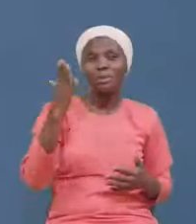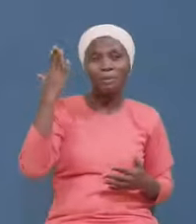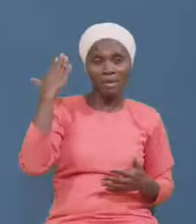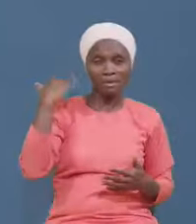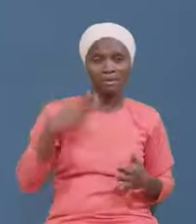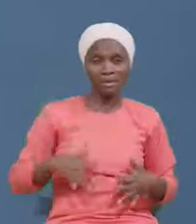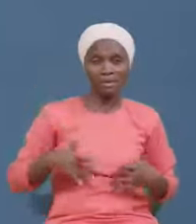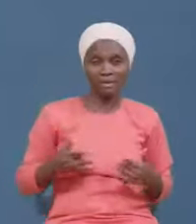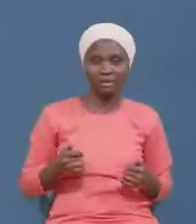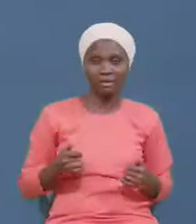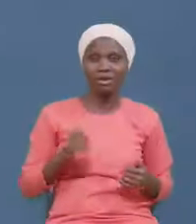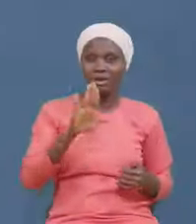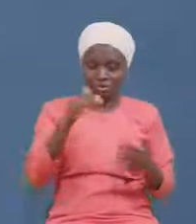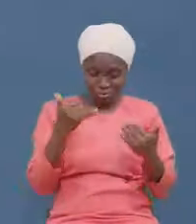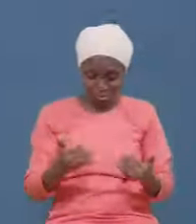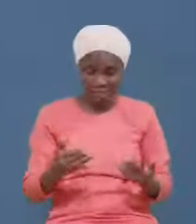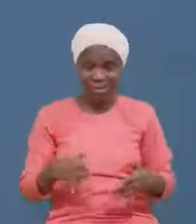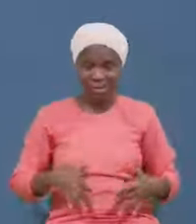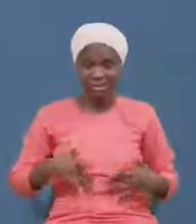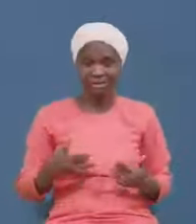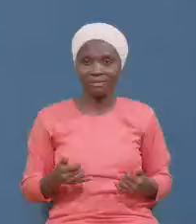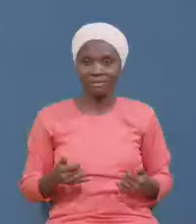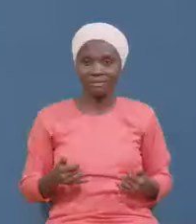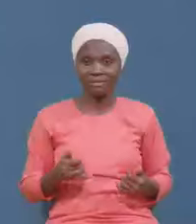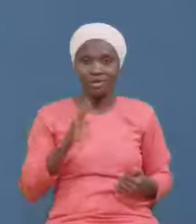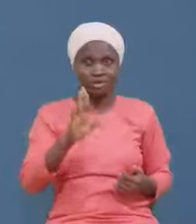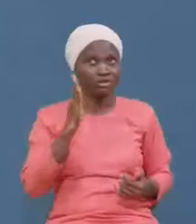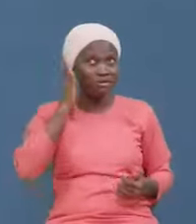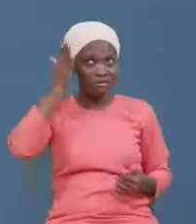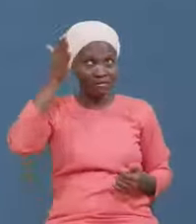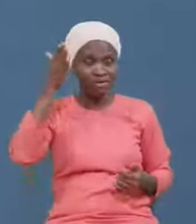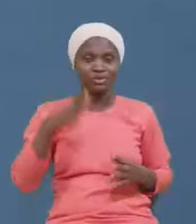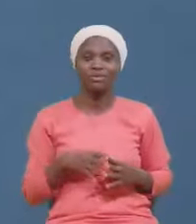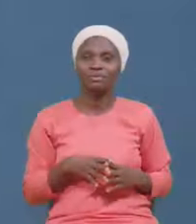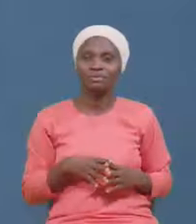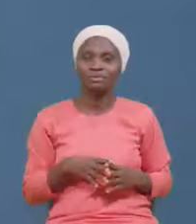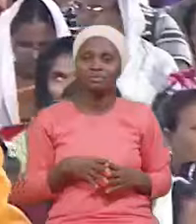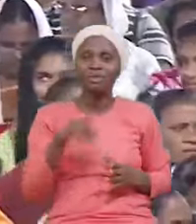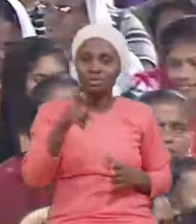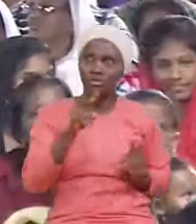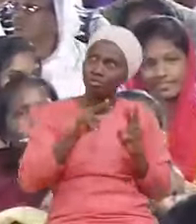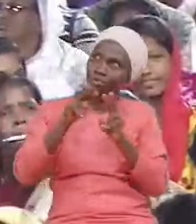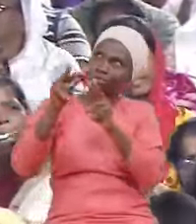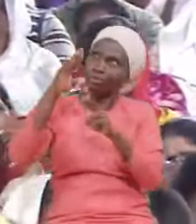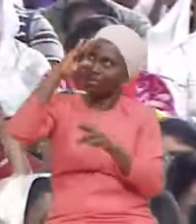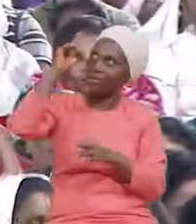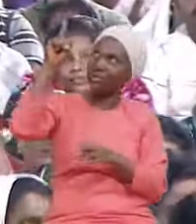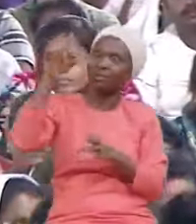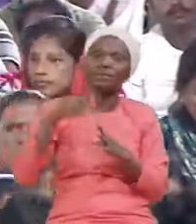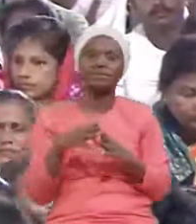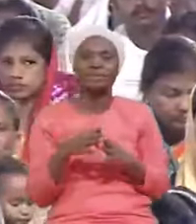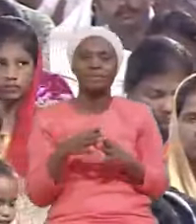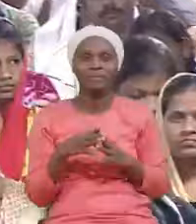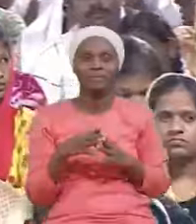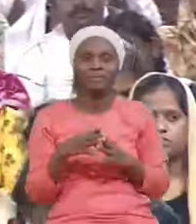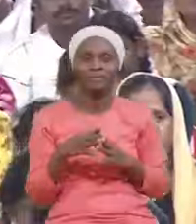యొక్క గతం. Your present. మీ యొక్క వర్తమానం. Your future. మీ భవితవ్యం. You behold him. మీరు